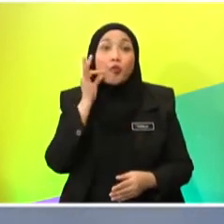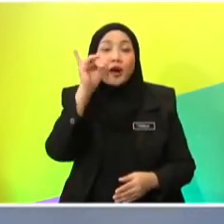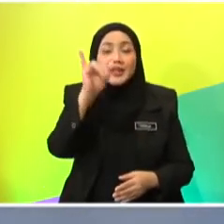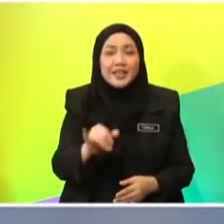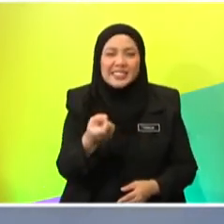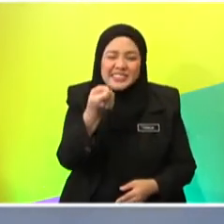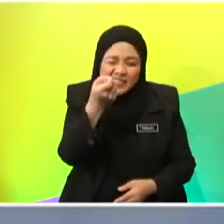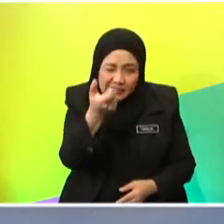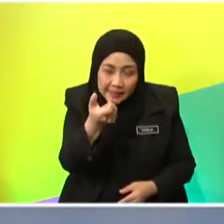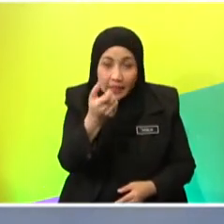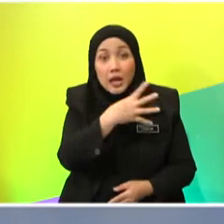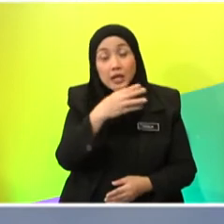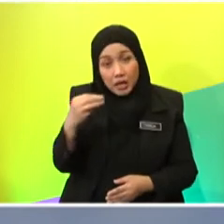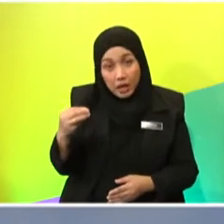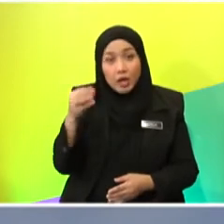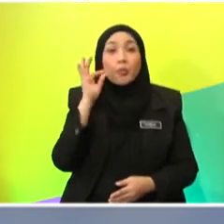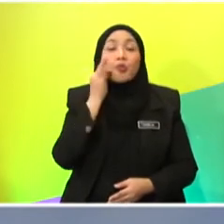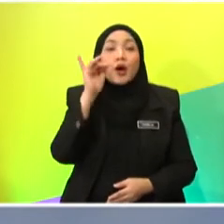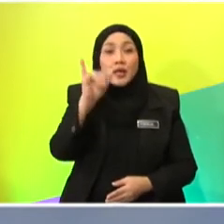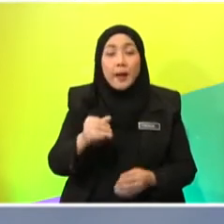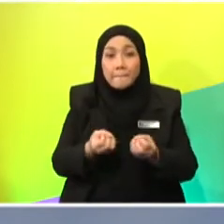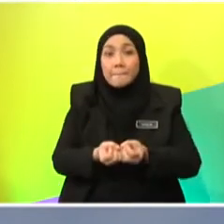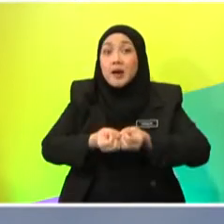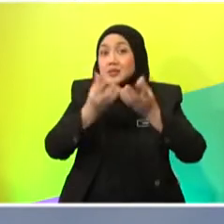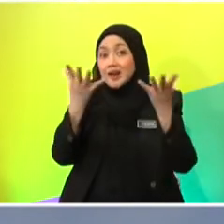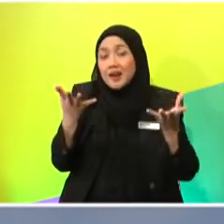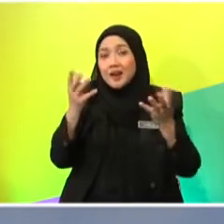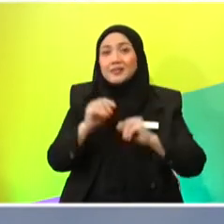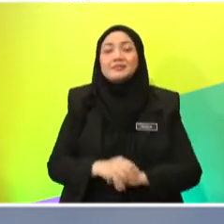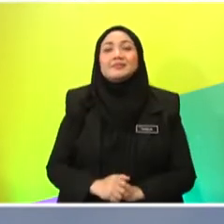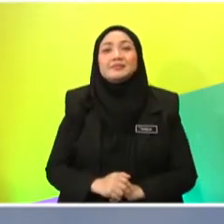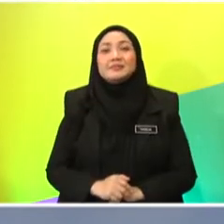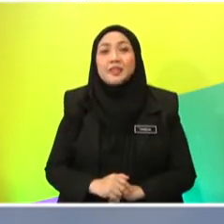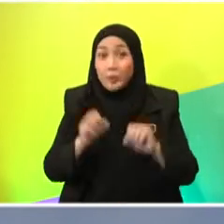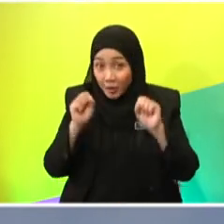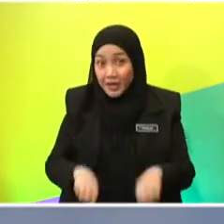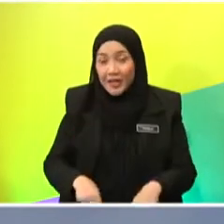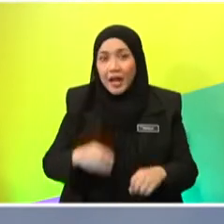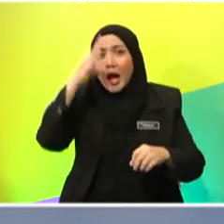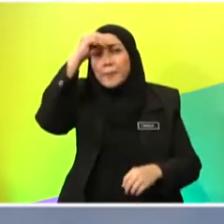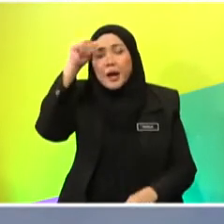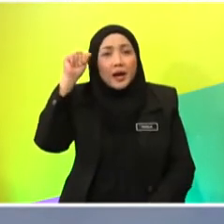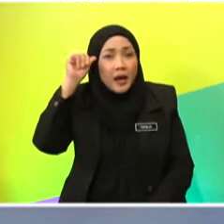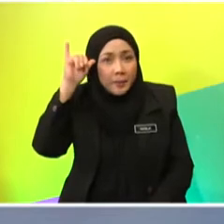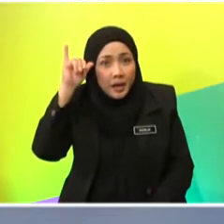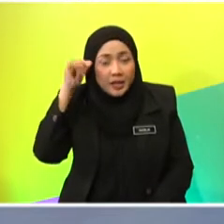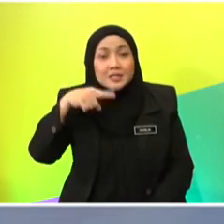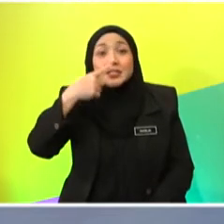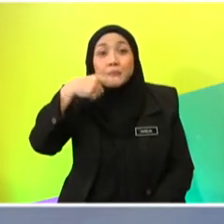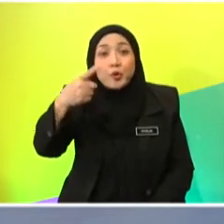dan Di mana buah yang banyak ah oleh kita Iman tolong cek gula Sebutkan buah